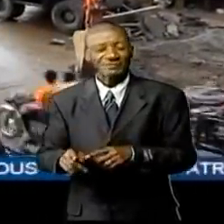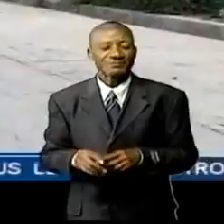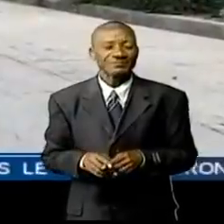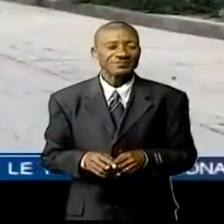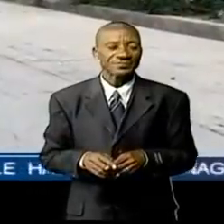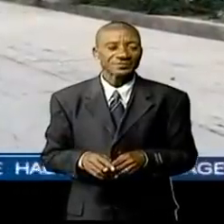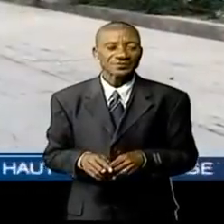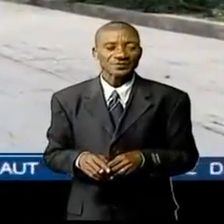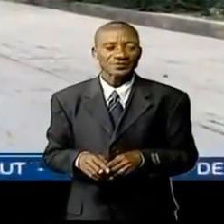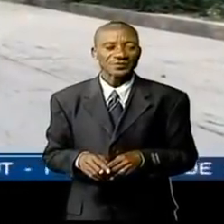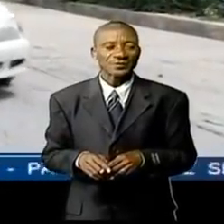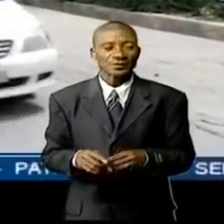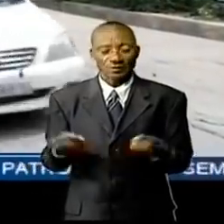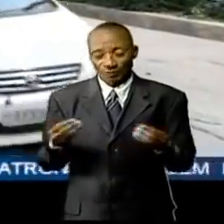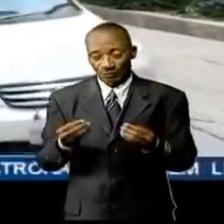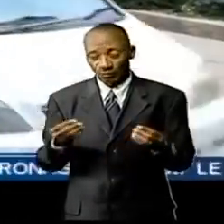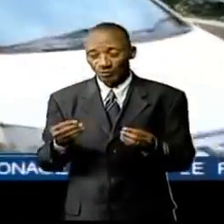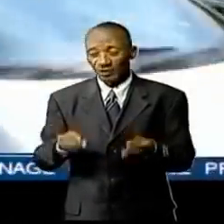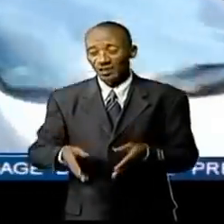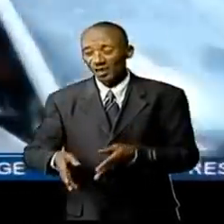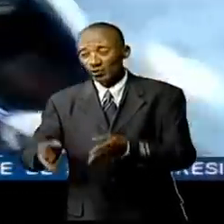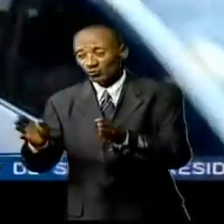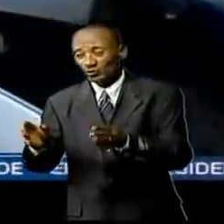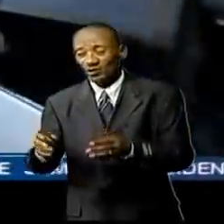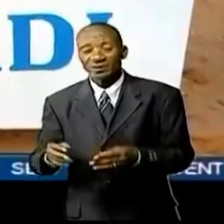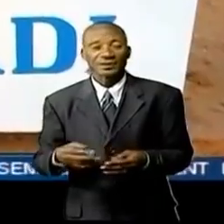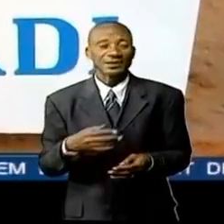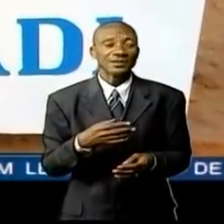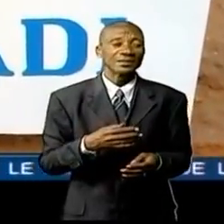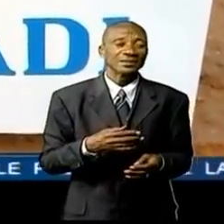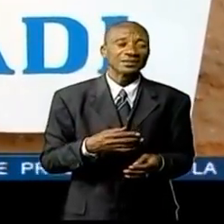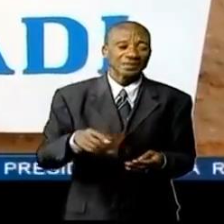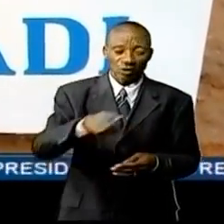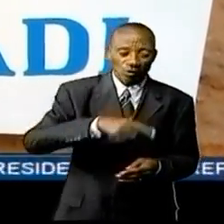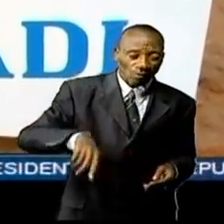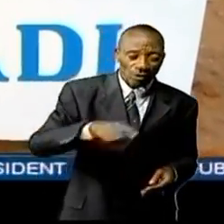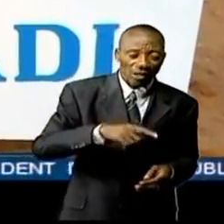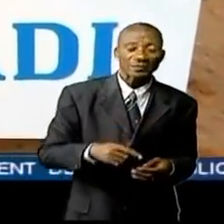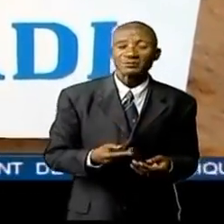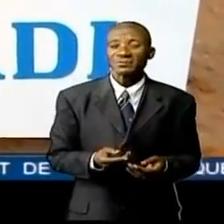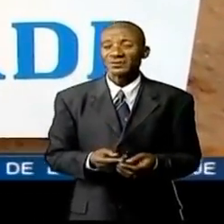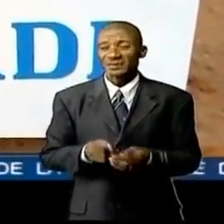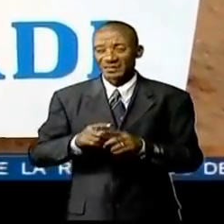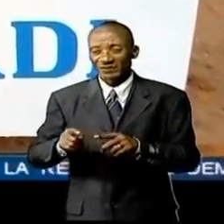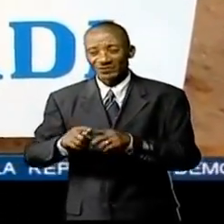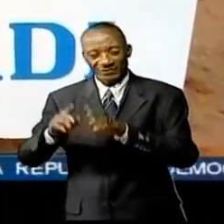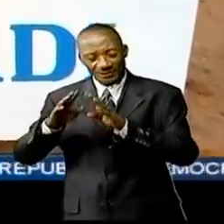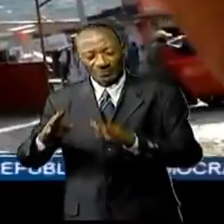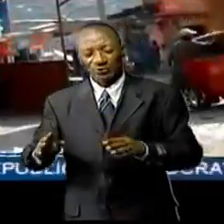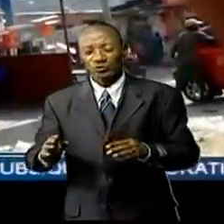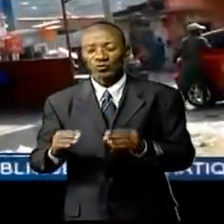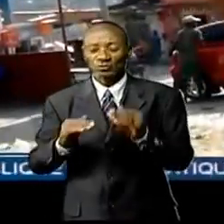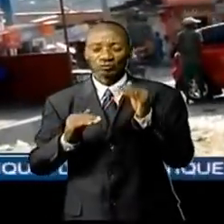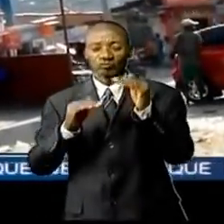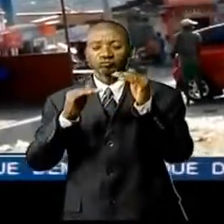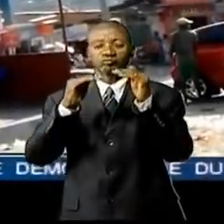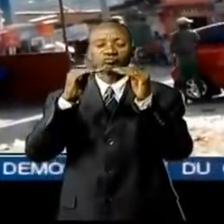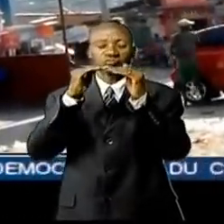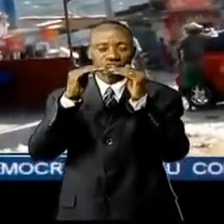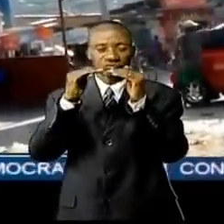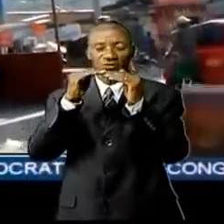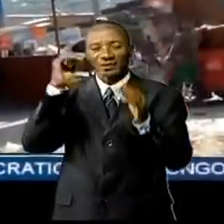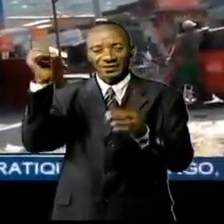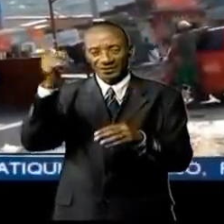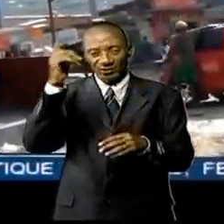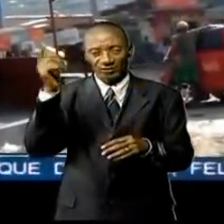standards internationaux en la matière. Travaux réalisés sur financement propre, les recettes urbaines de la mairie de Matadi. Un réel motif de